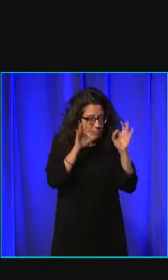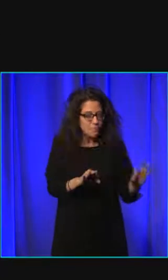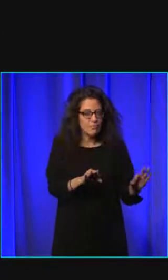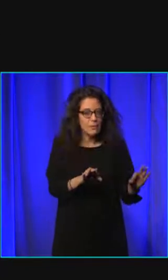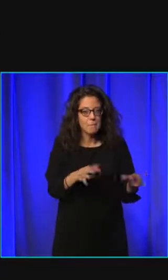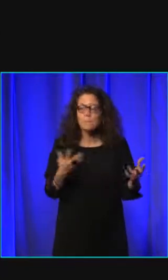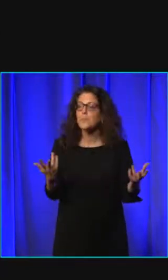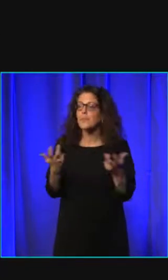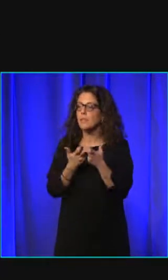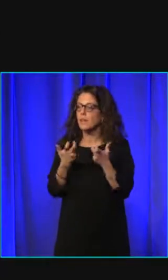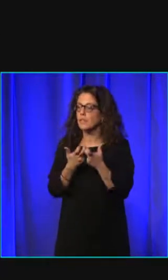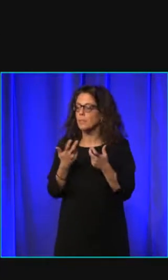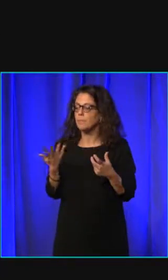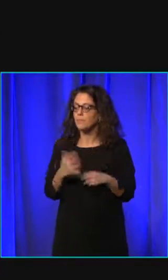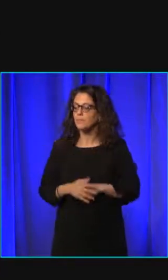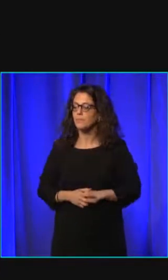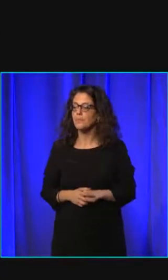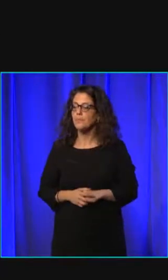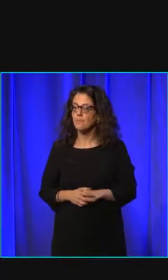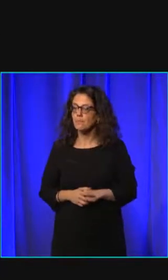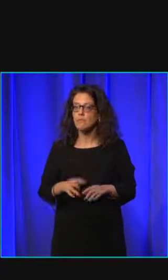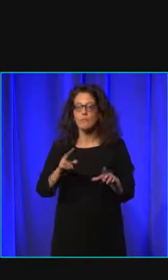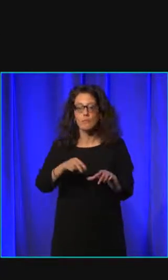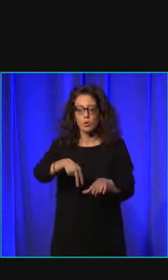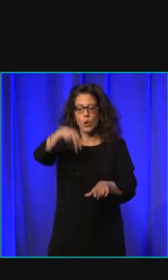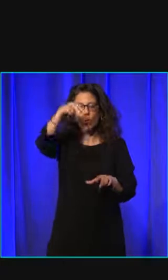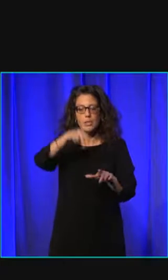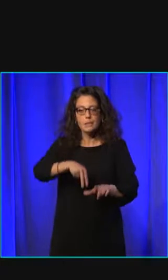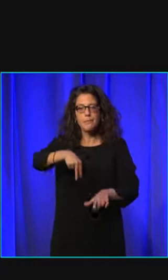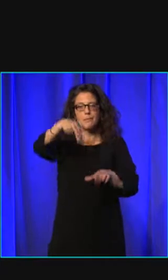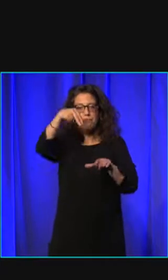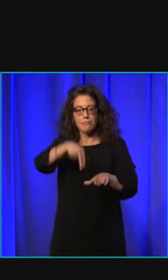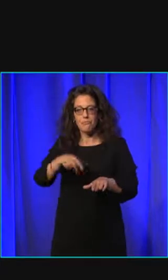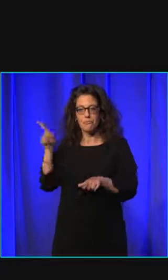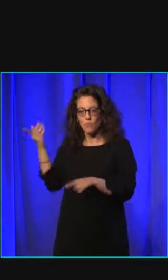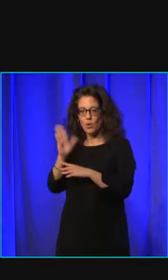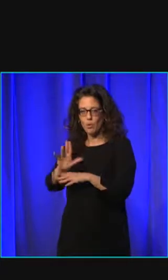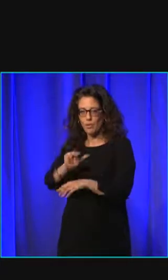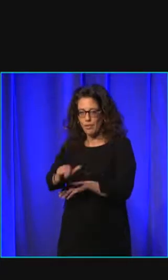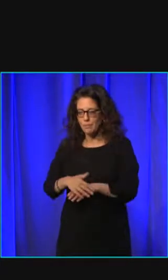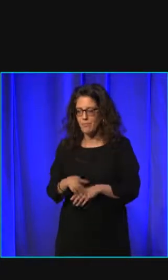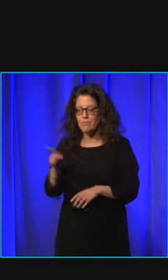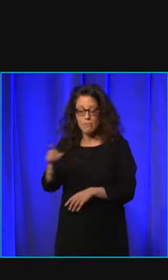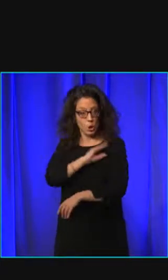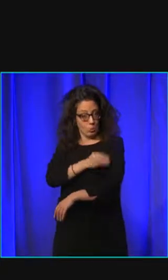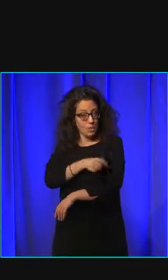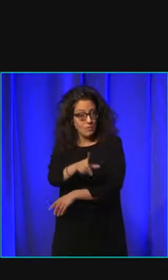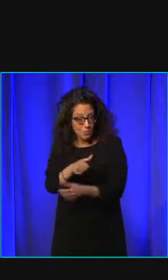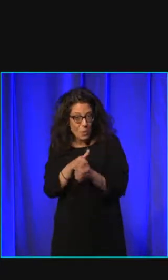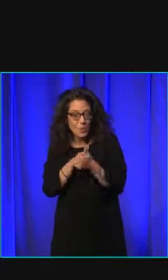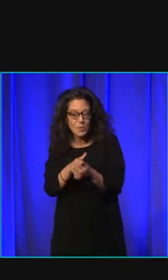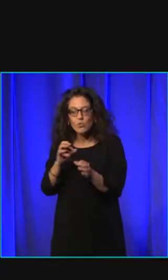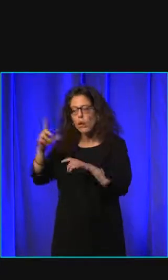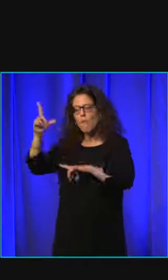par exemple, de l'activité de trampoline que je vais vous montrer. C'est un athlète que je suis. Alors, toutes les photos que